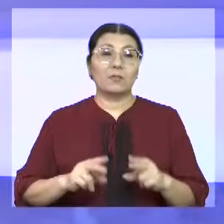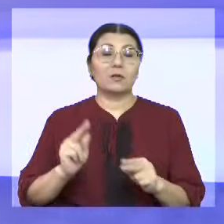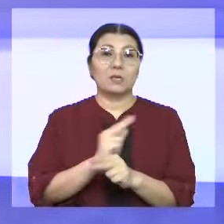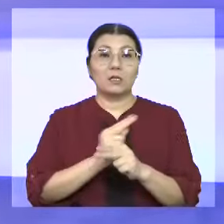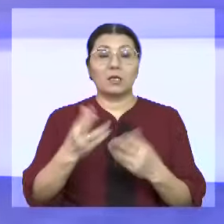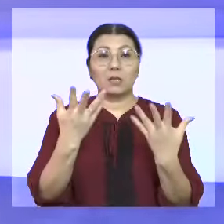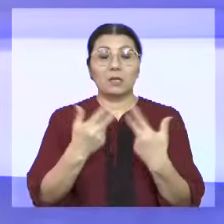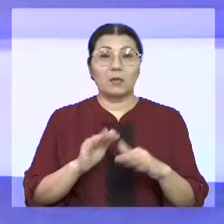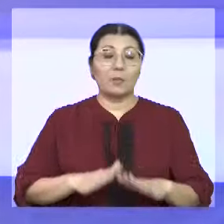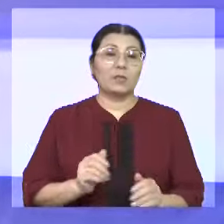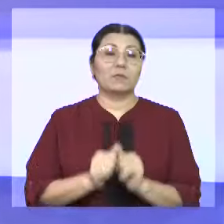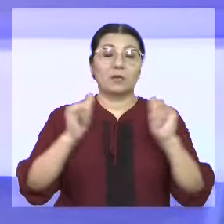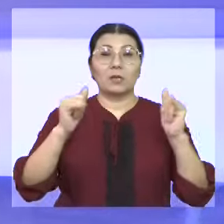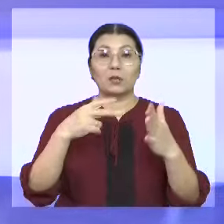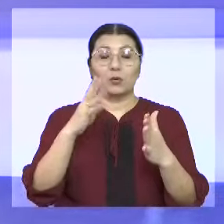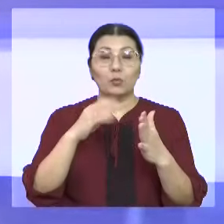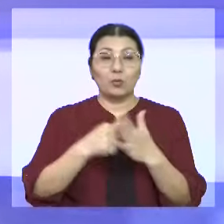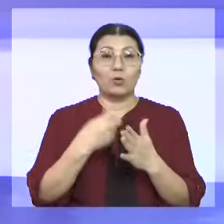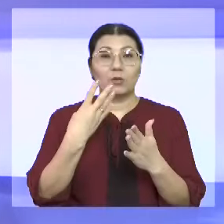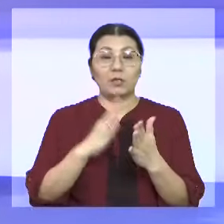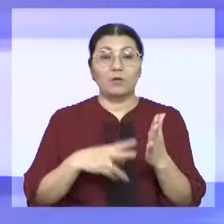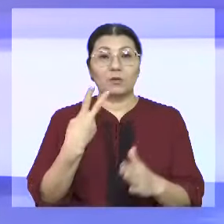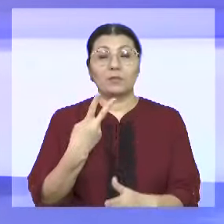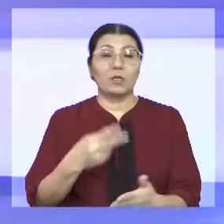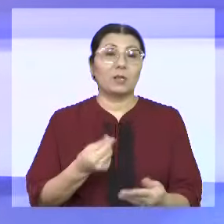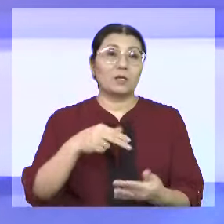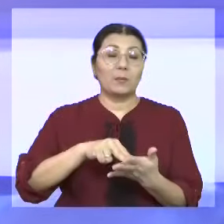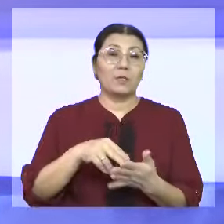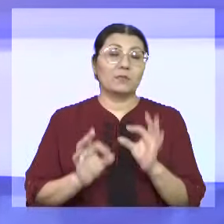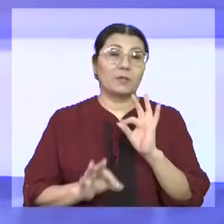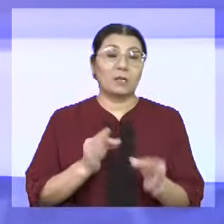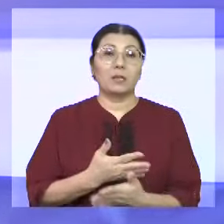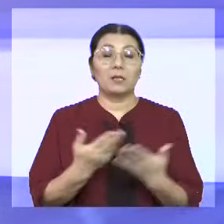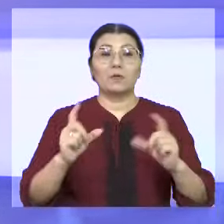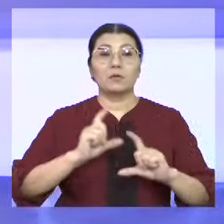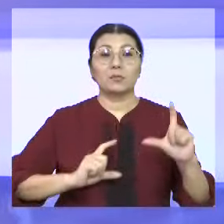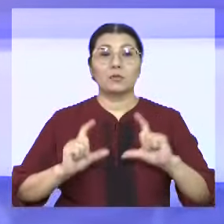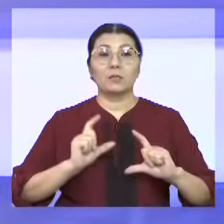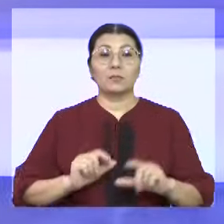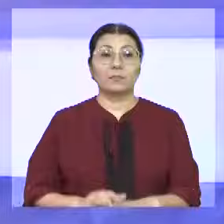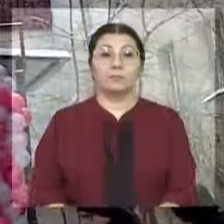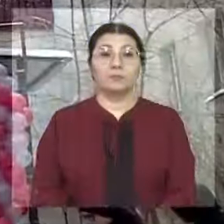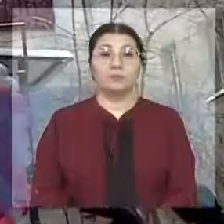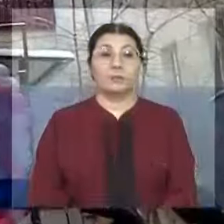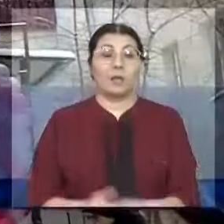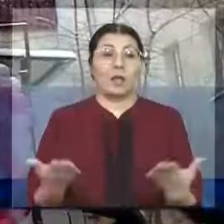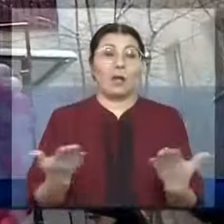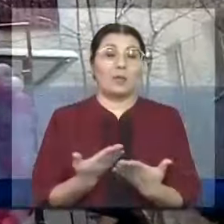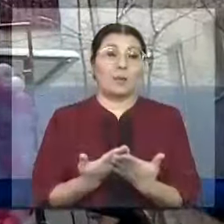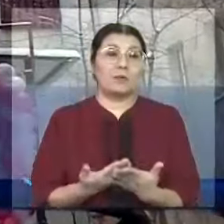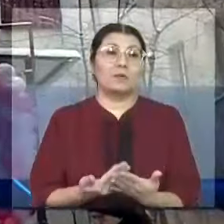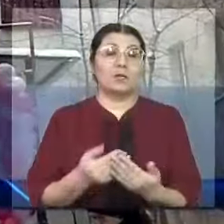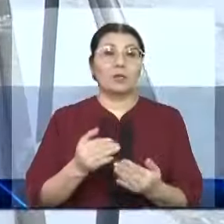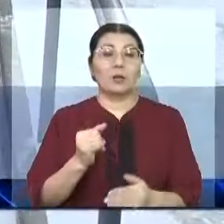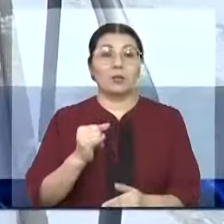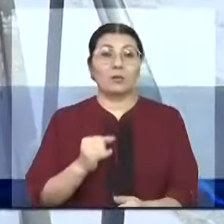количество мест увеличилось до 92 А цена за проживание доступна для всех студентов как известно на балансе